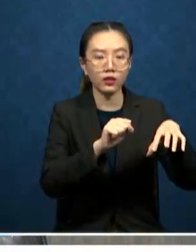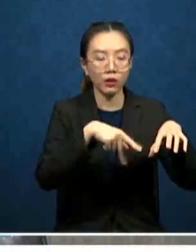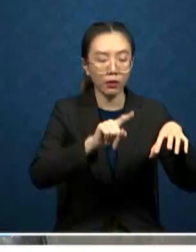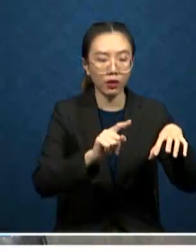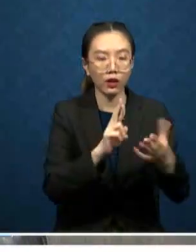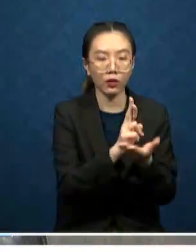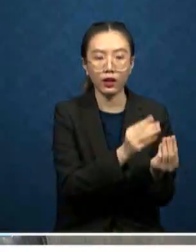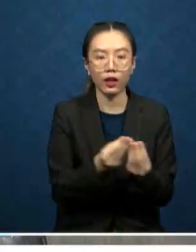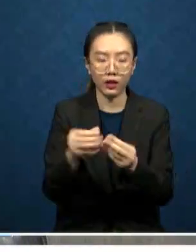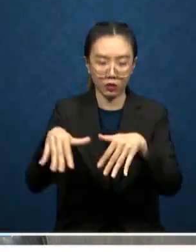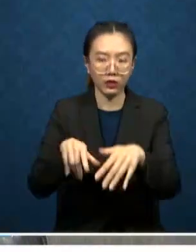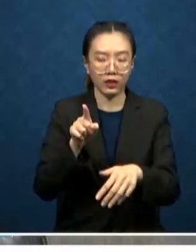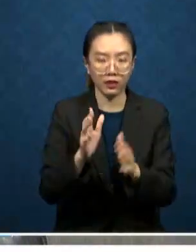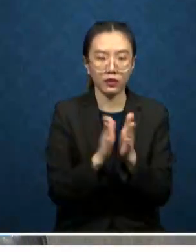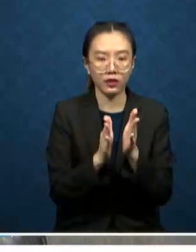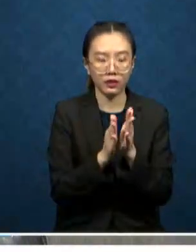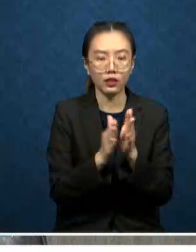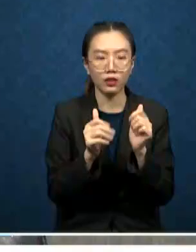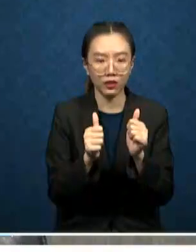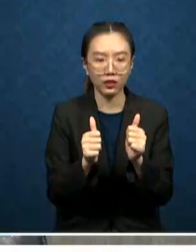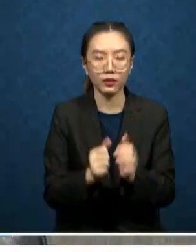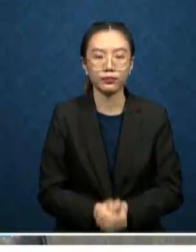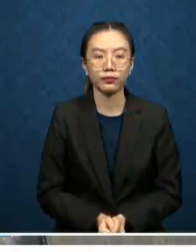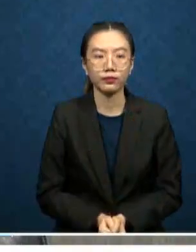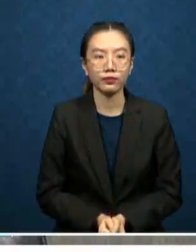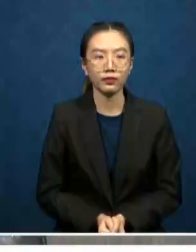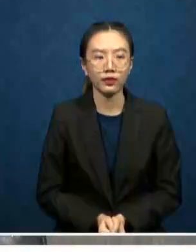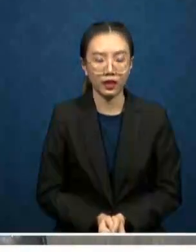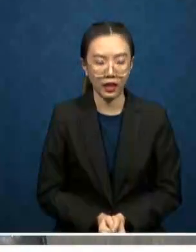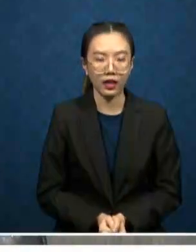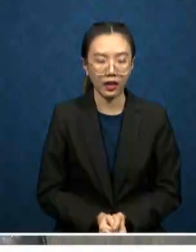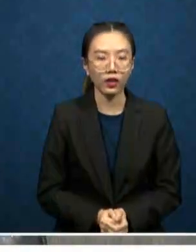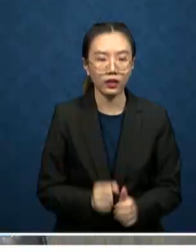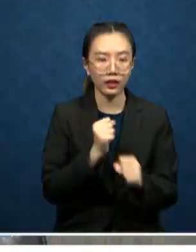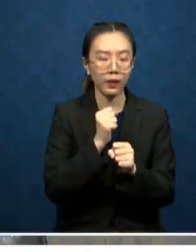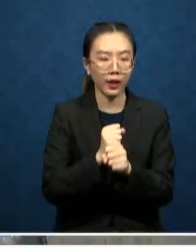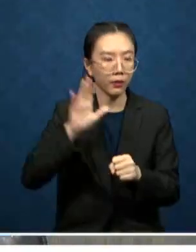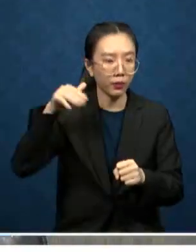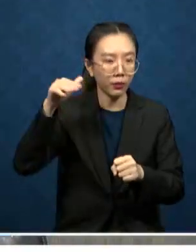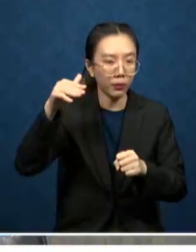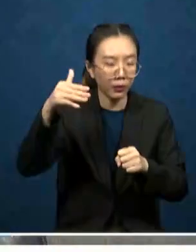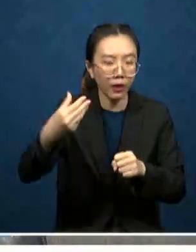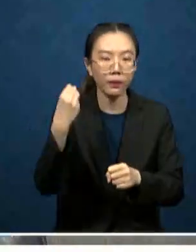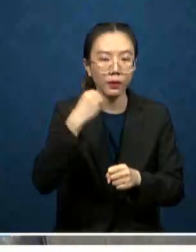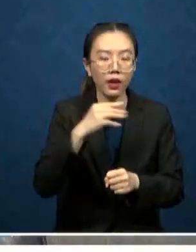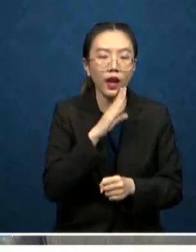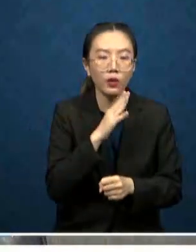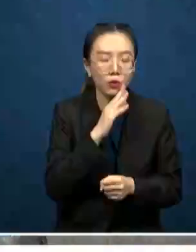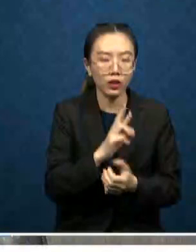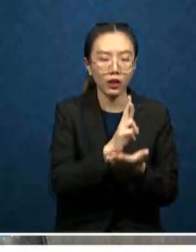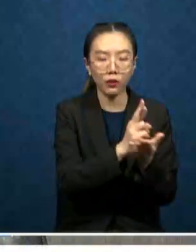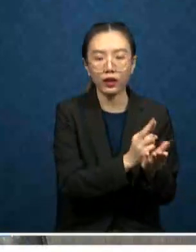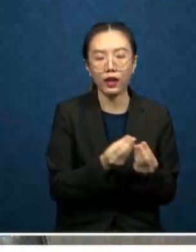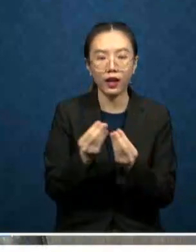ท้องถิ่นอันนี้ดีมากครับขอชมนะะแล้วก็ต้องมอบติดต่อกันมาทุกปีเพียงแต่ว่าเมื่อมอบแล้วเนี่ย